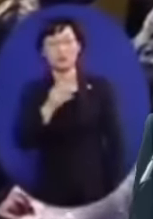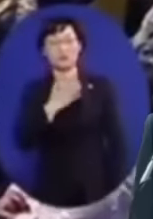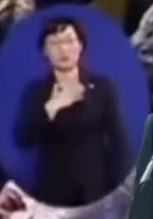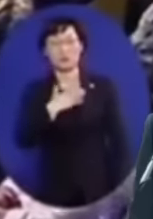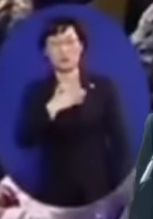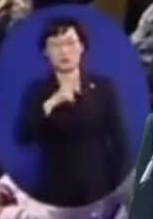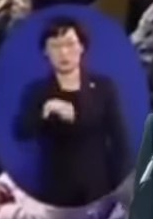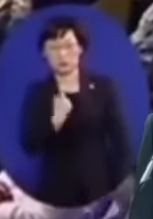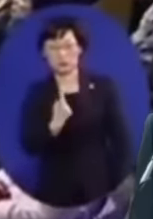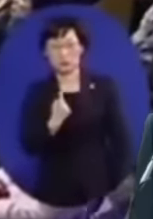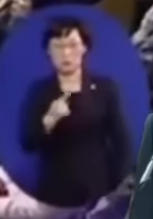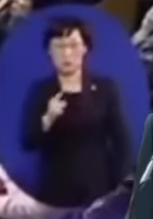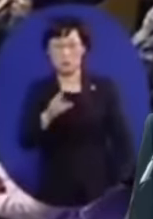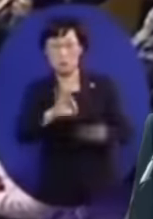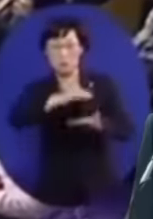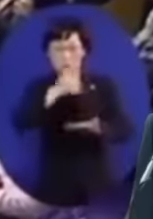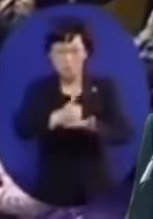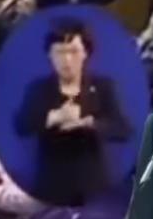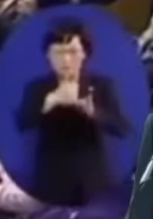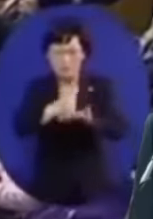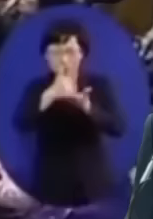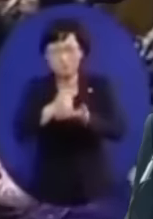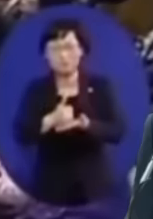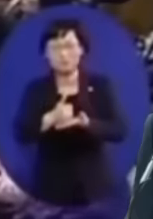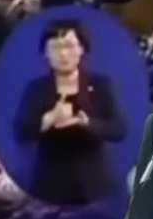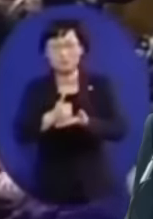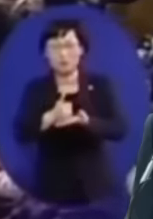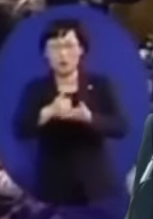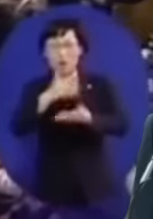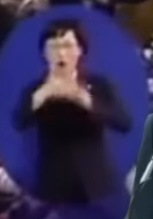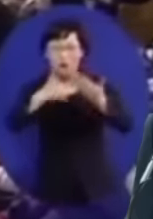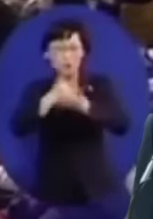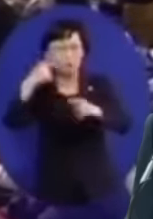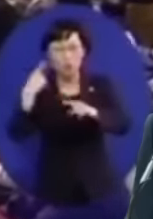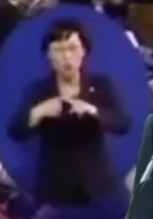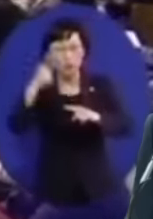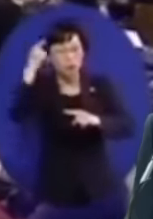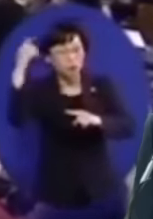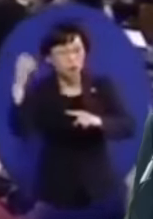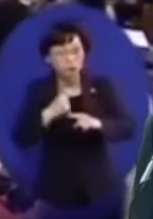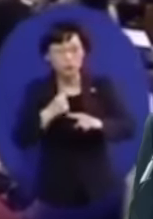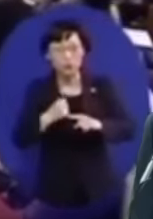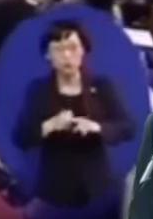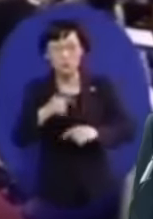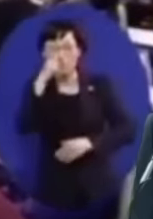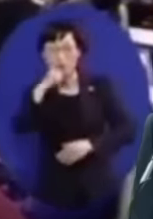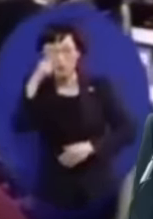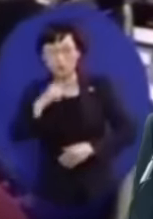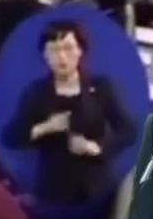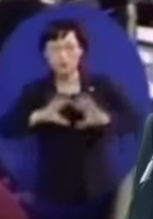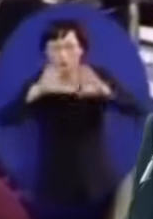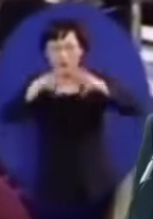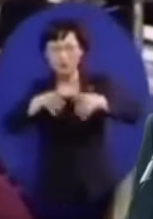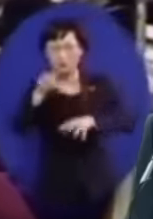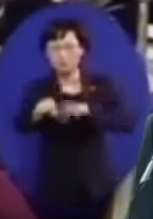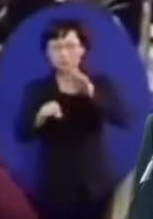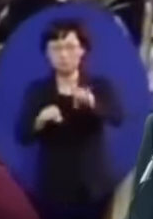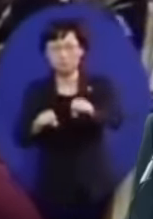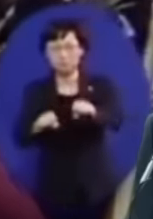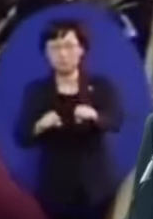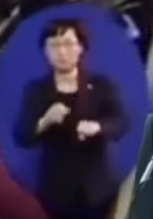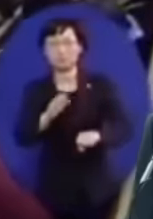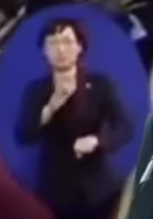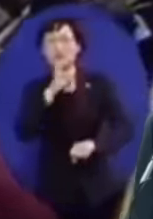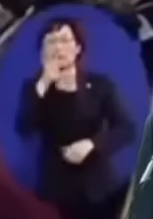천황을 황신으로 신격화하고 아시아와 세계 지배를 정당화하는 일본 제국주의의 근거를